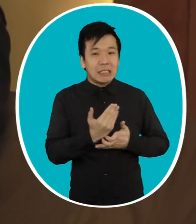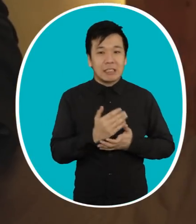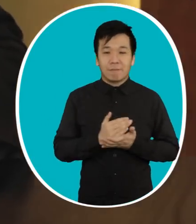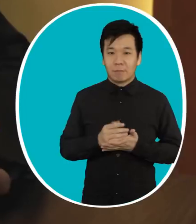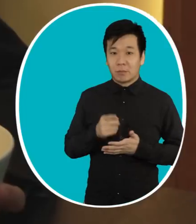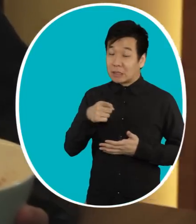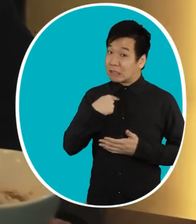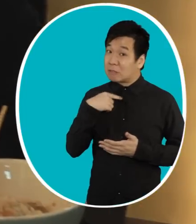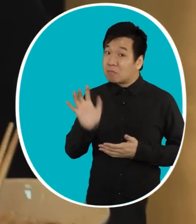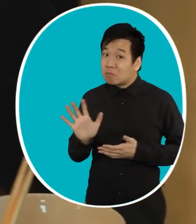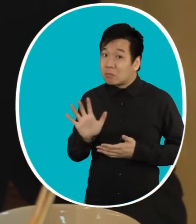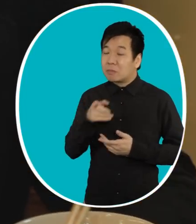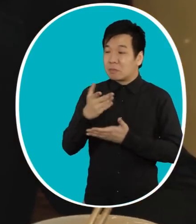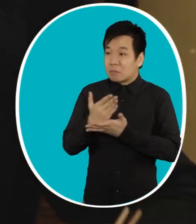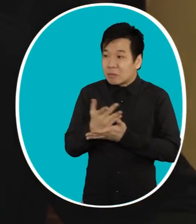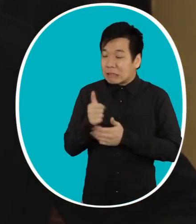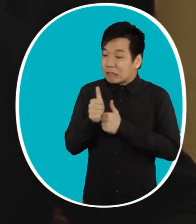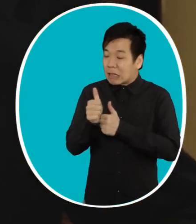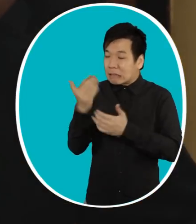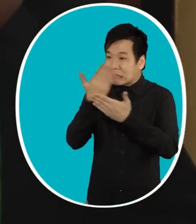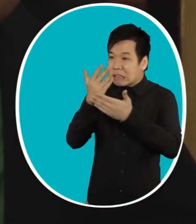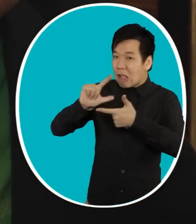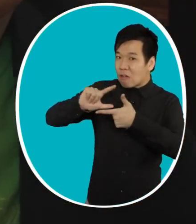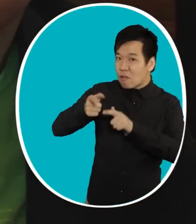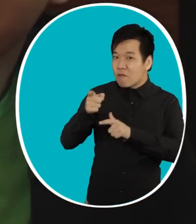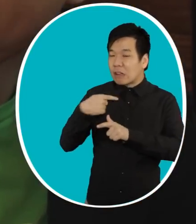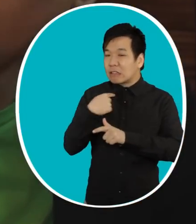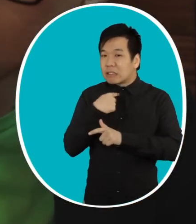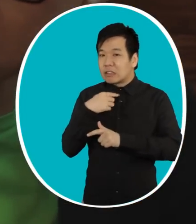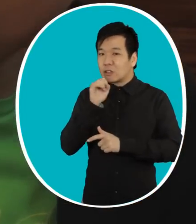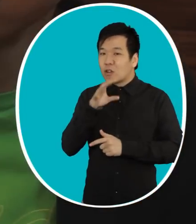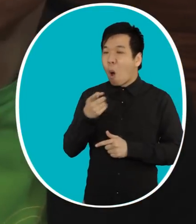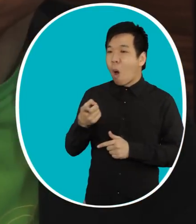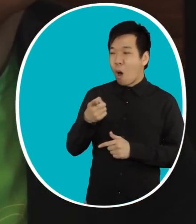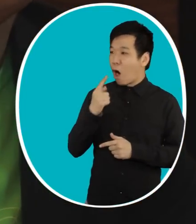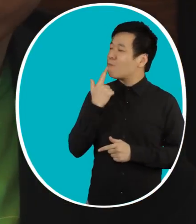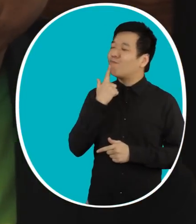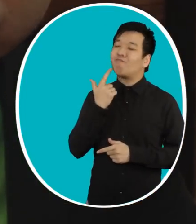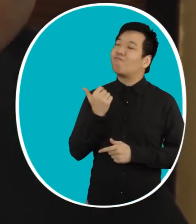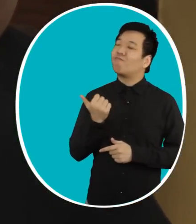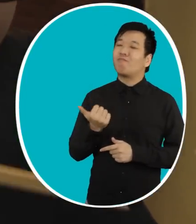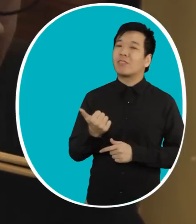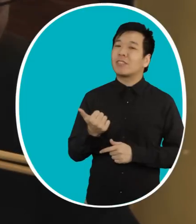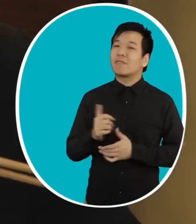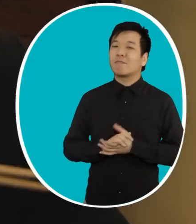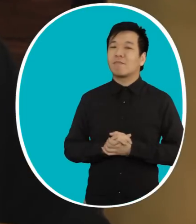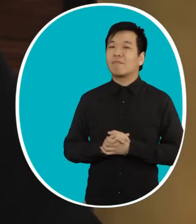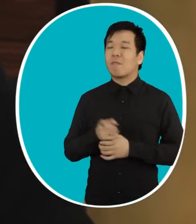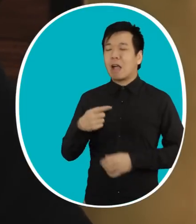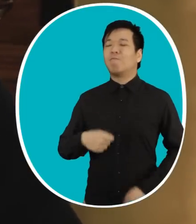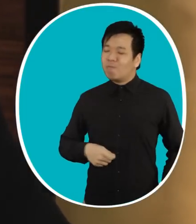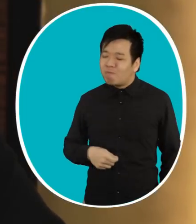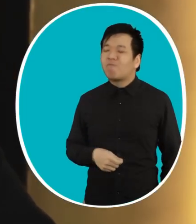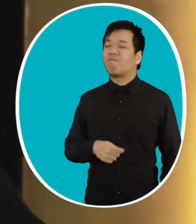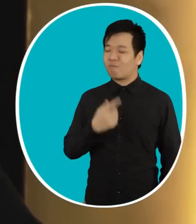咁你需唔需要又跟翻电视台嗰啲拍摄效果，所以一定讲好食咧？同埋嗰啲好